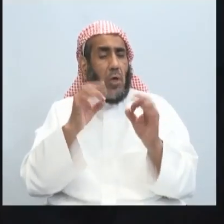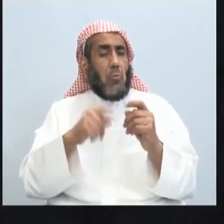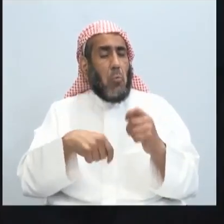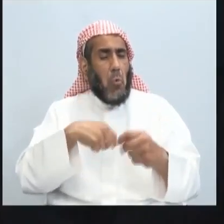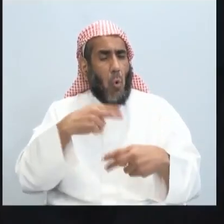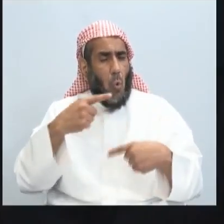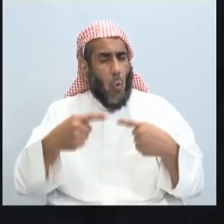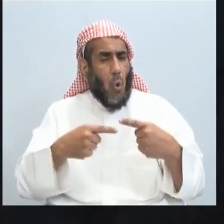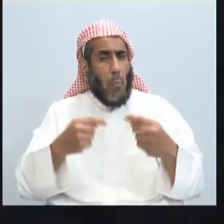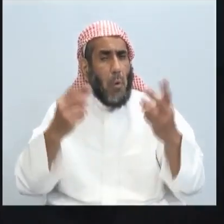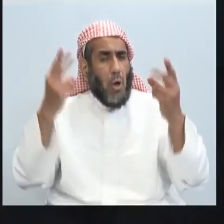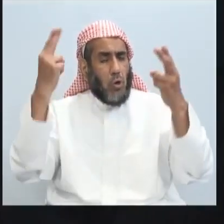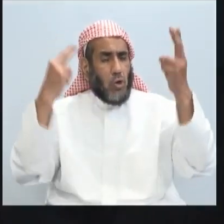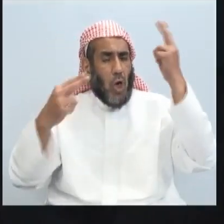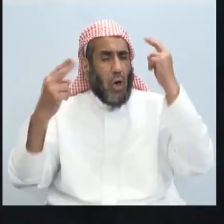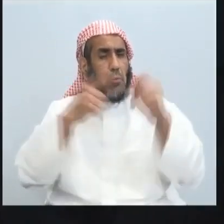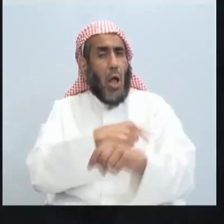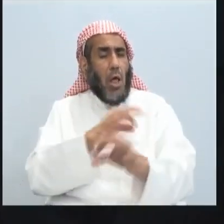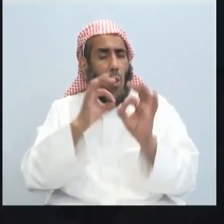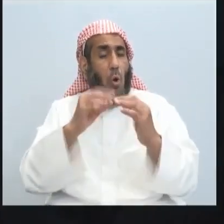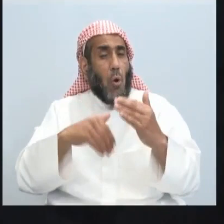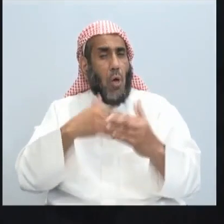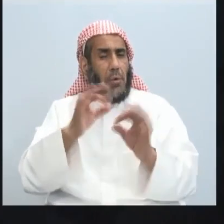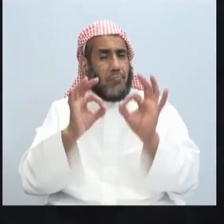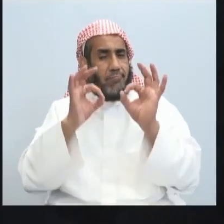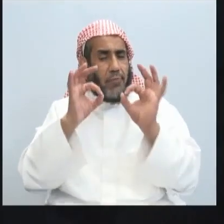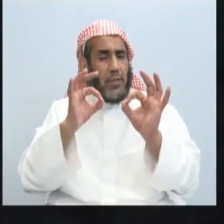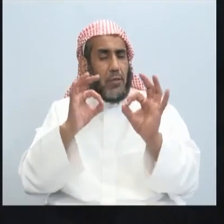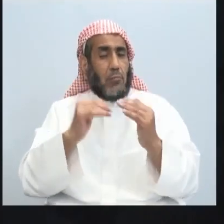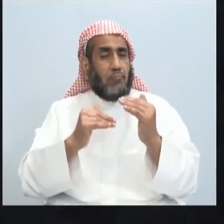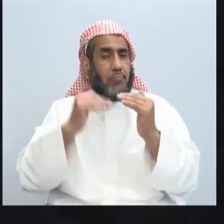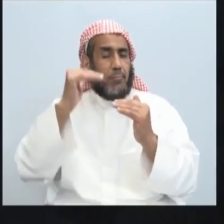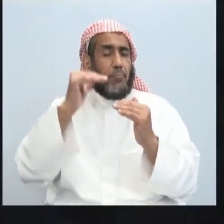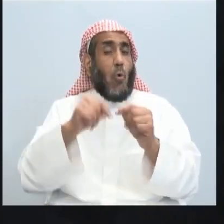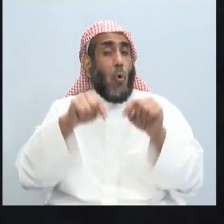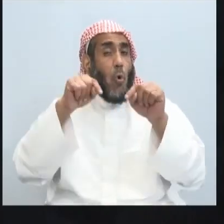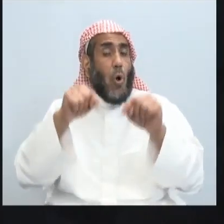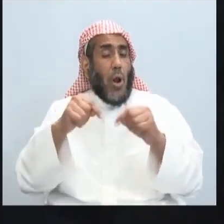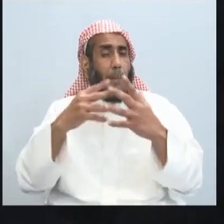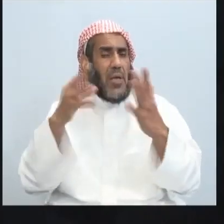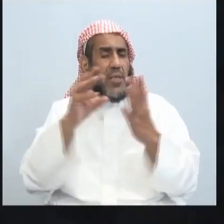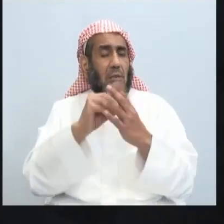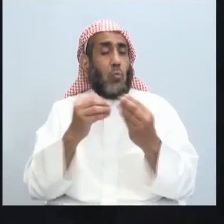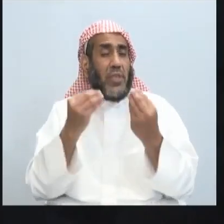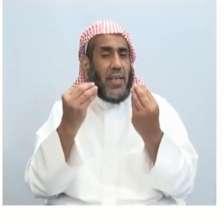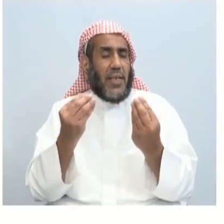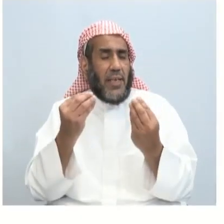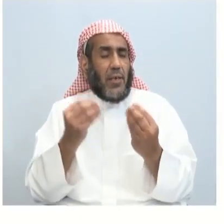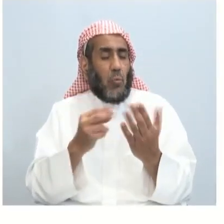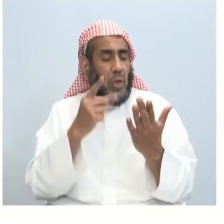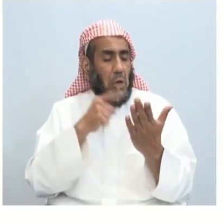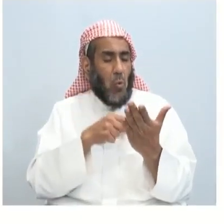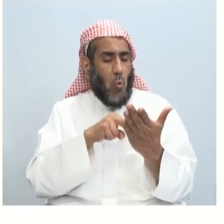جربت كثيرا كلما اتقنت وصلت الى دقه اعلى مراتب الاتقان وهنا من كثره الاستنتاج والتاني والتدقيق